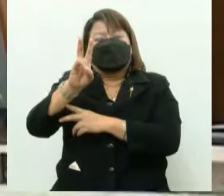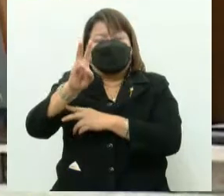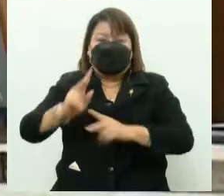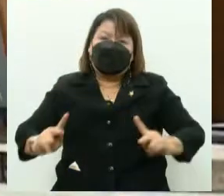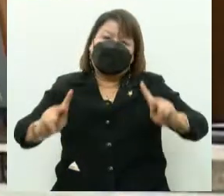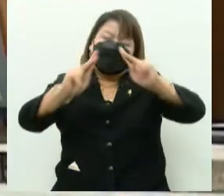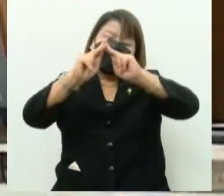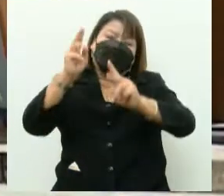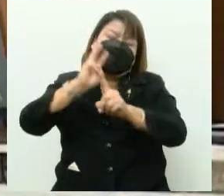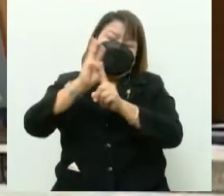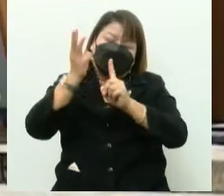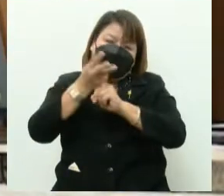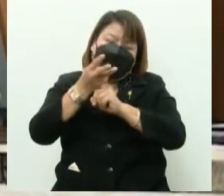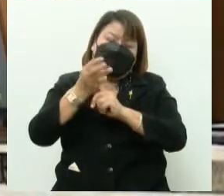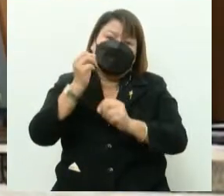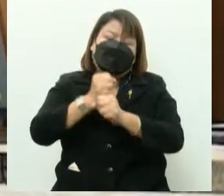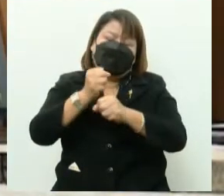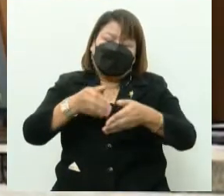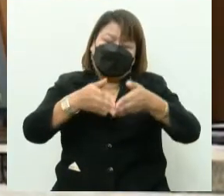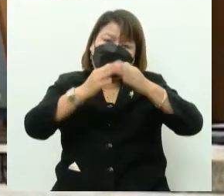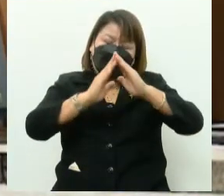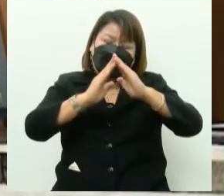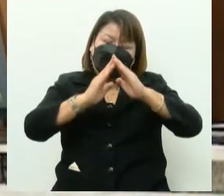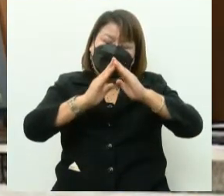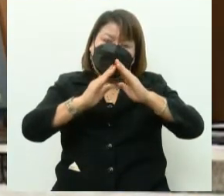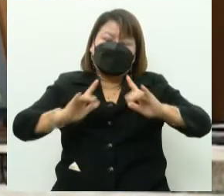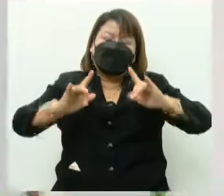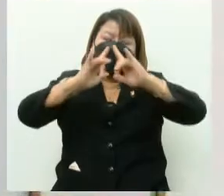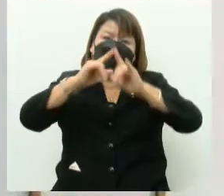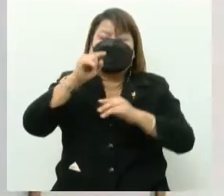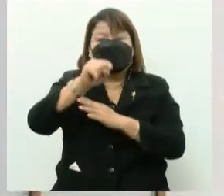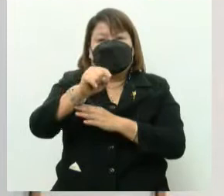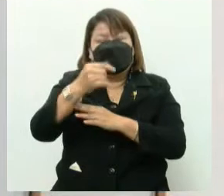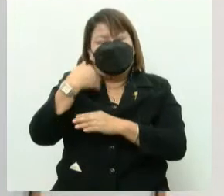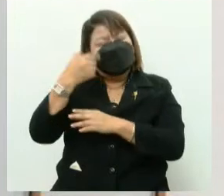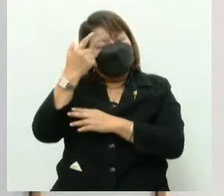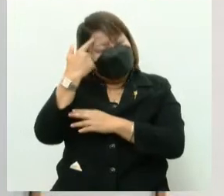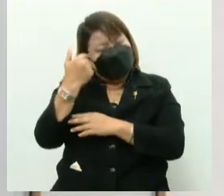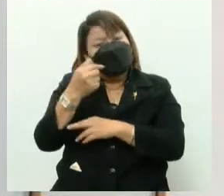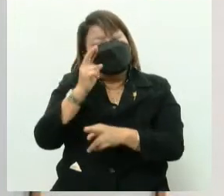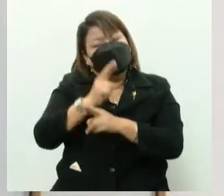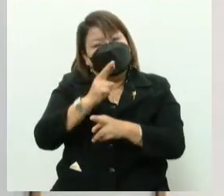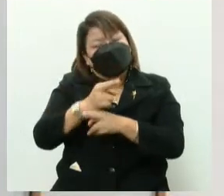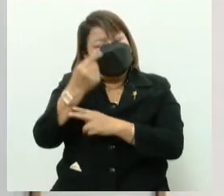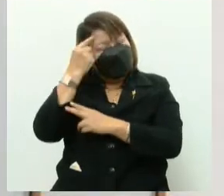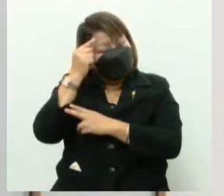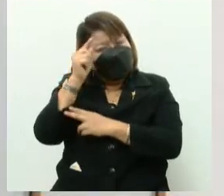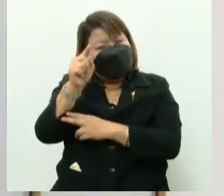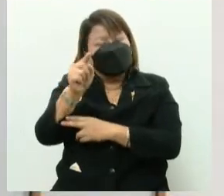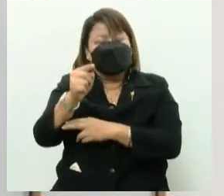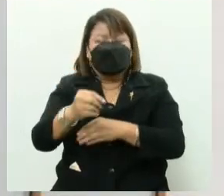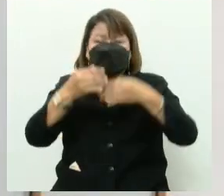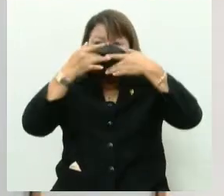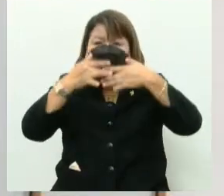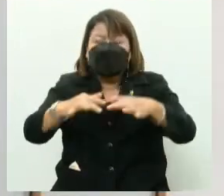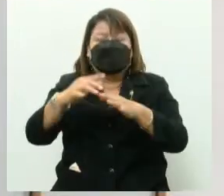รมได้ดำเนินการจัดสร้างพิพิธภัณฑ์สึนามิบ้านน้ำเค็มเพื่อเป็นอนุสรณ์สถานรำลึกถึงเหตุการณ์มหันต